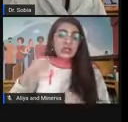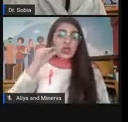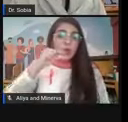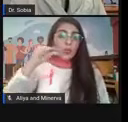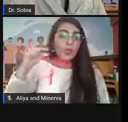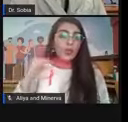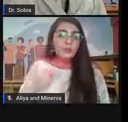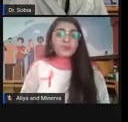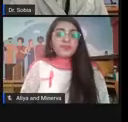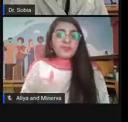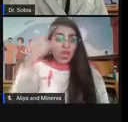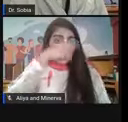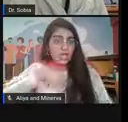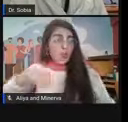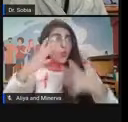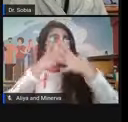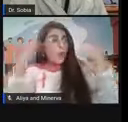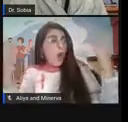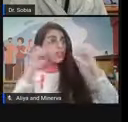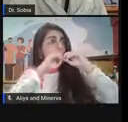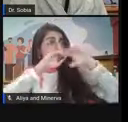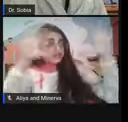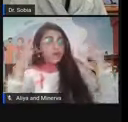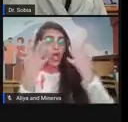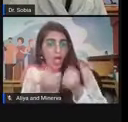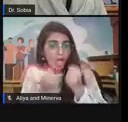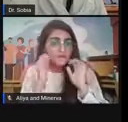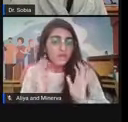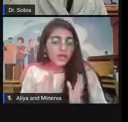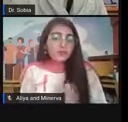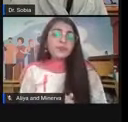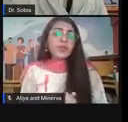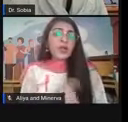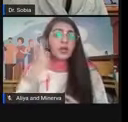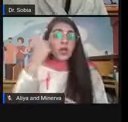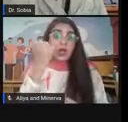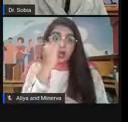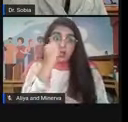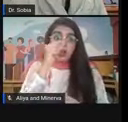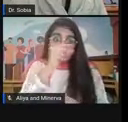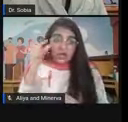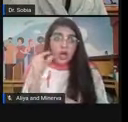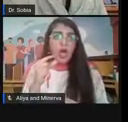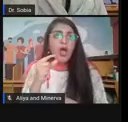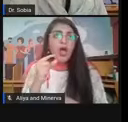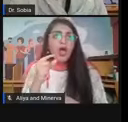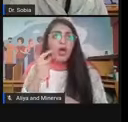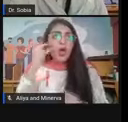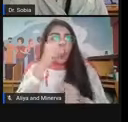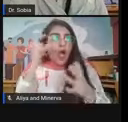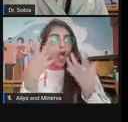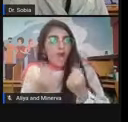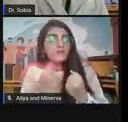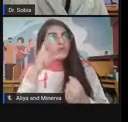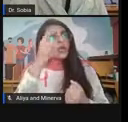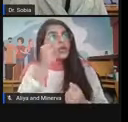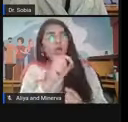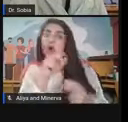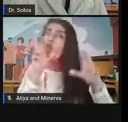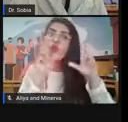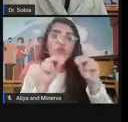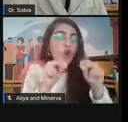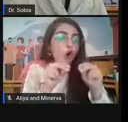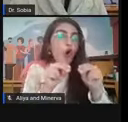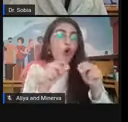is very popular among people, कि guilty है तो वो cancer है. हर guilty cancer नहीं होती.